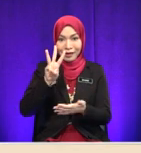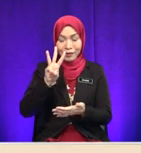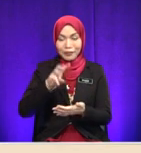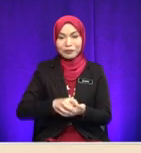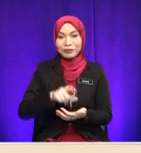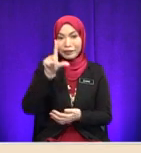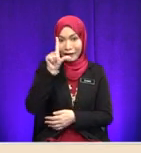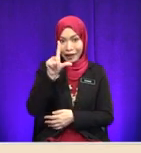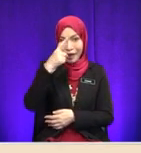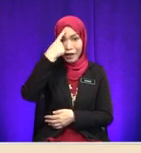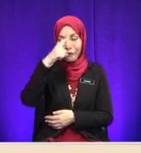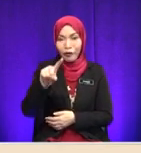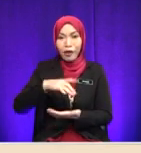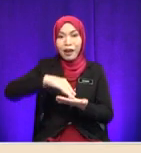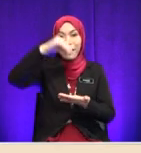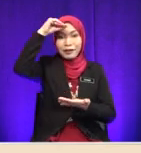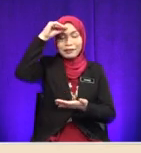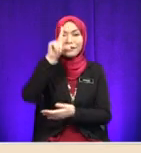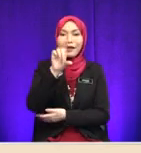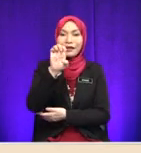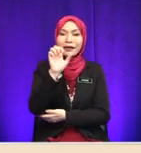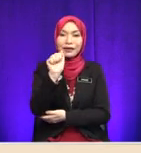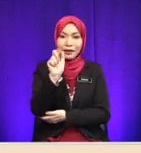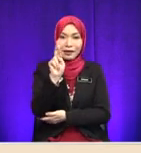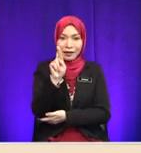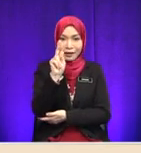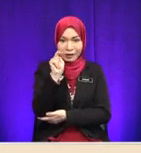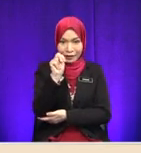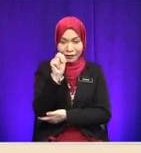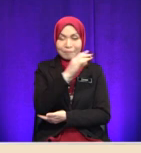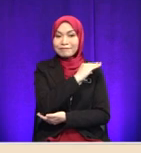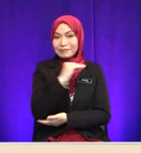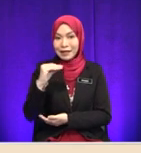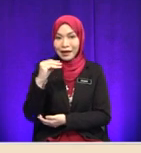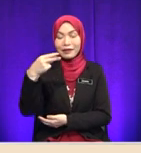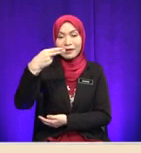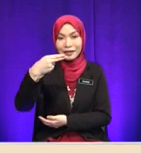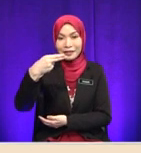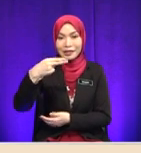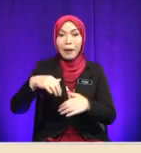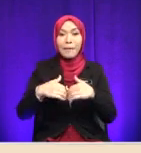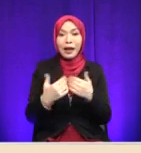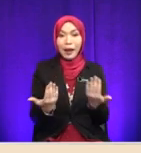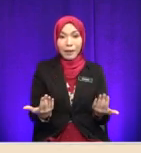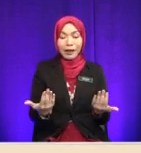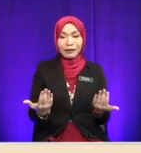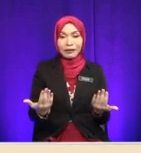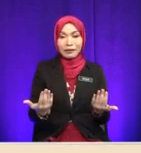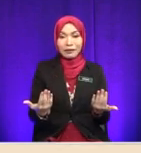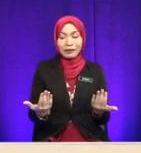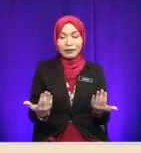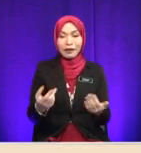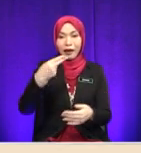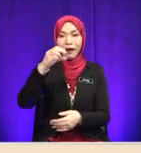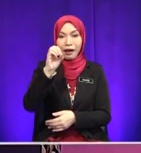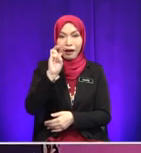dipelajari selepas membaca. Dan how bermaksud bagaimana, iaitu cara untuk mendapatkan maklumat tambahan yang